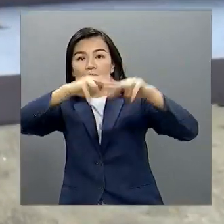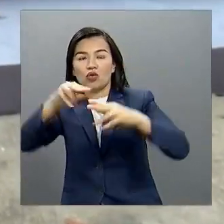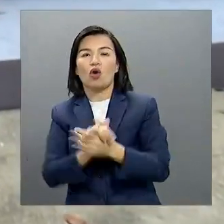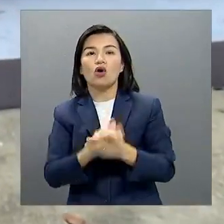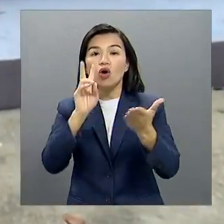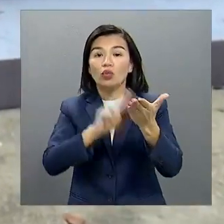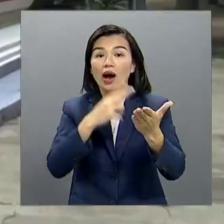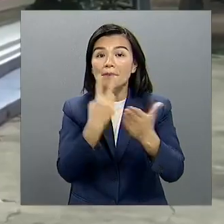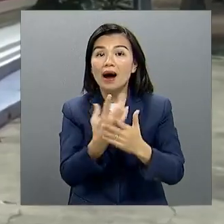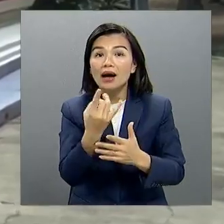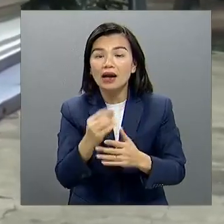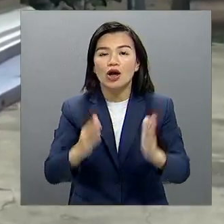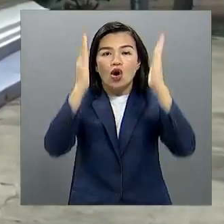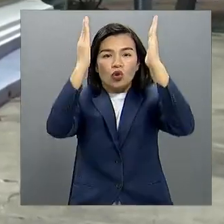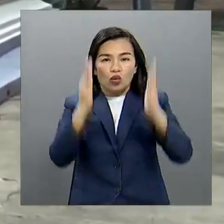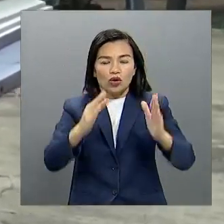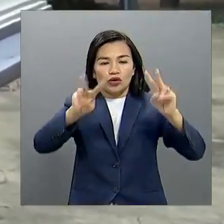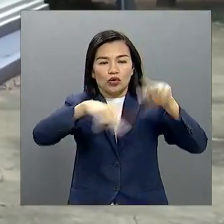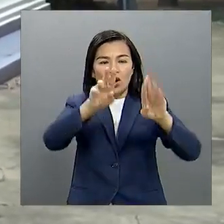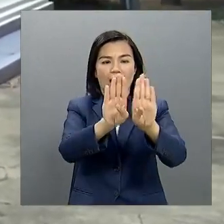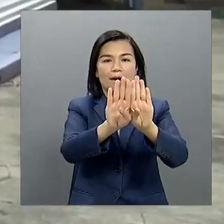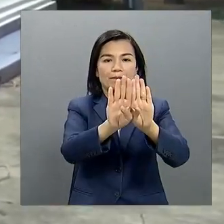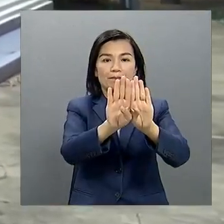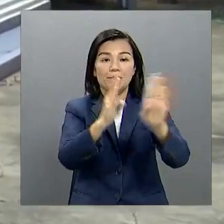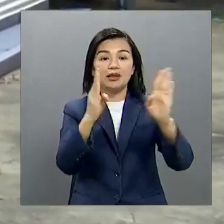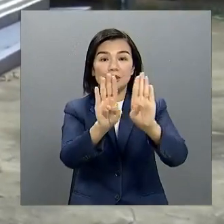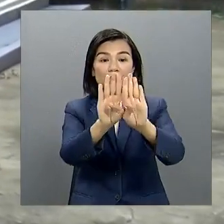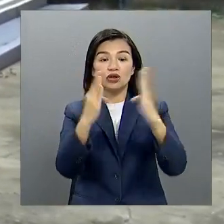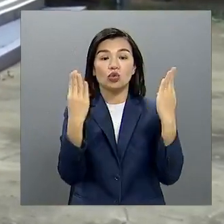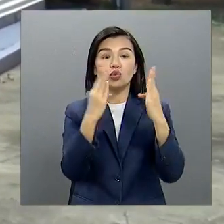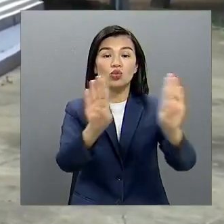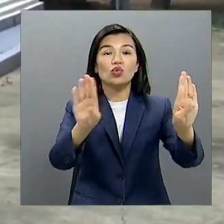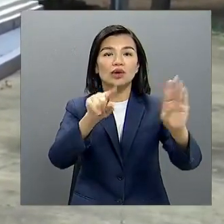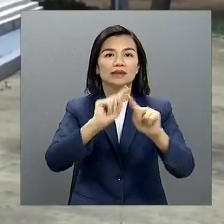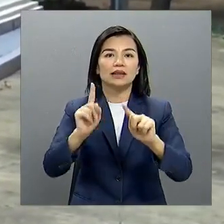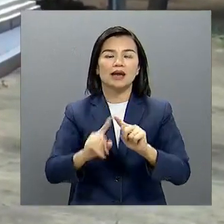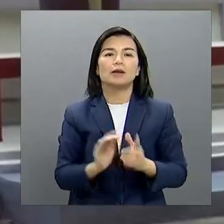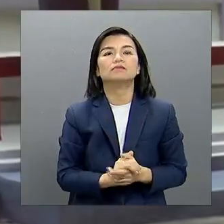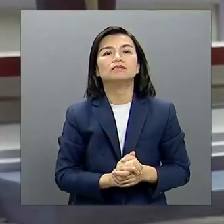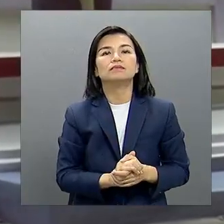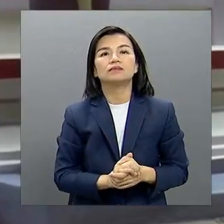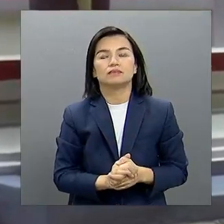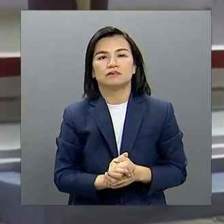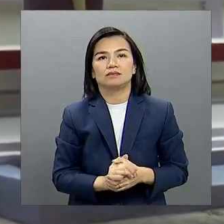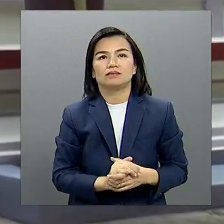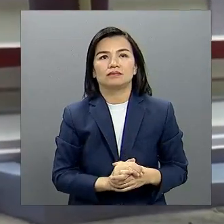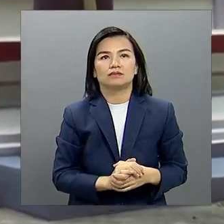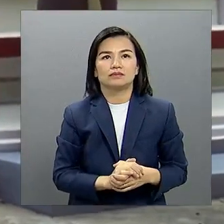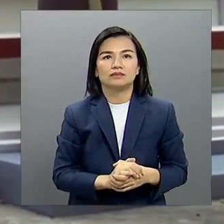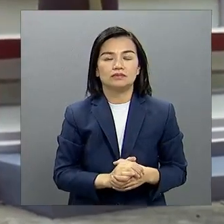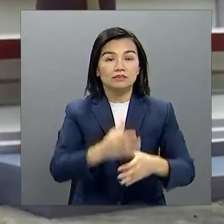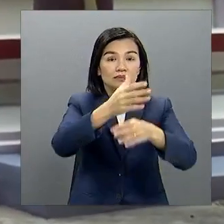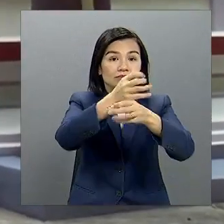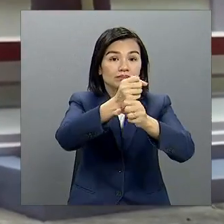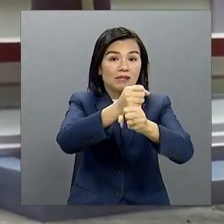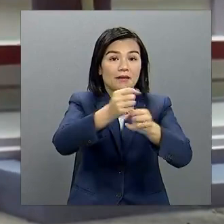าผู้รักษาประตูครับซึ่งถ้าจะแปลนะฮะก่อให้เกิดการตีความต่อปฏิมากรรมประเภททวารบาน